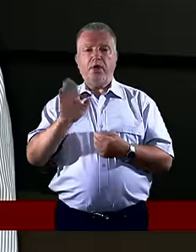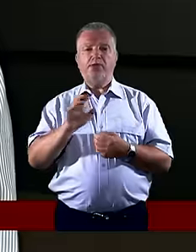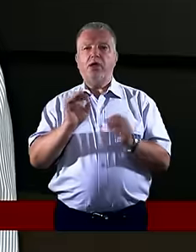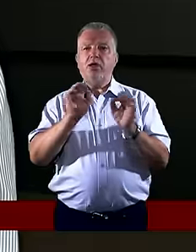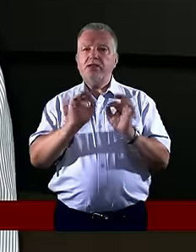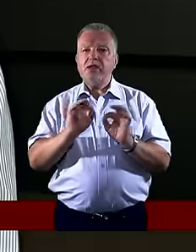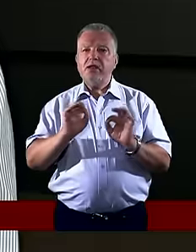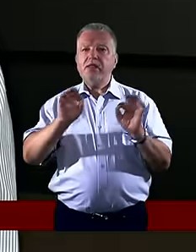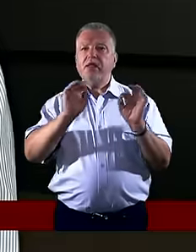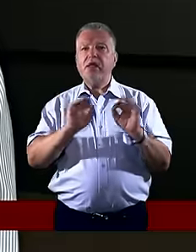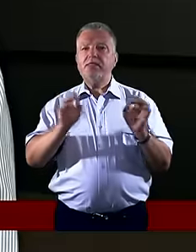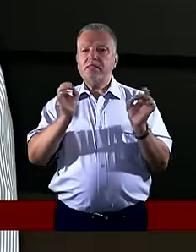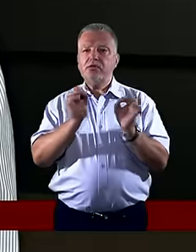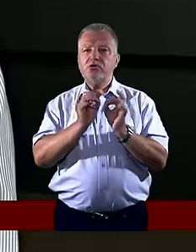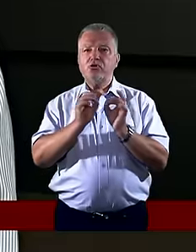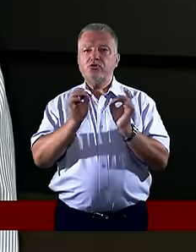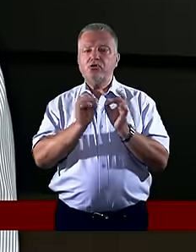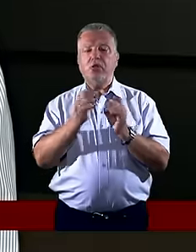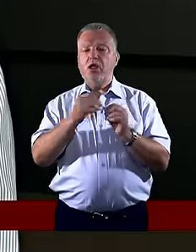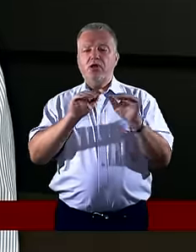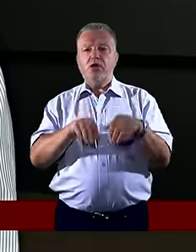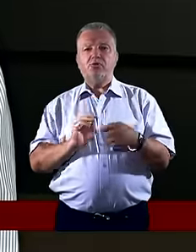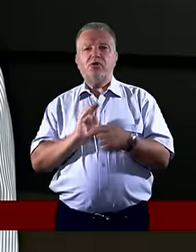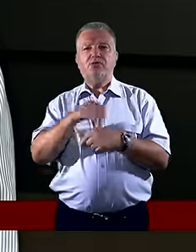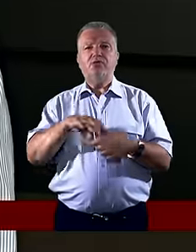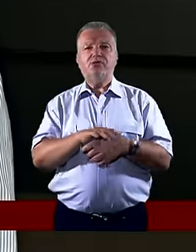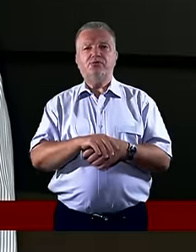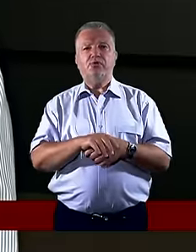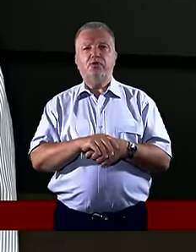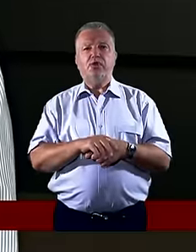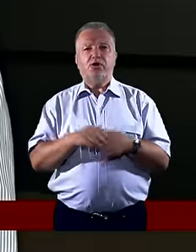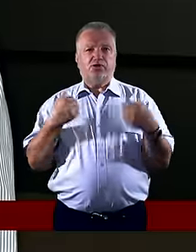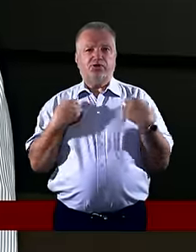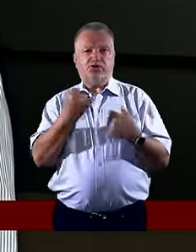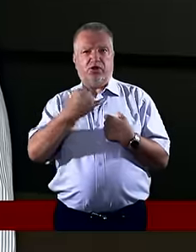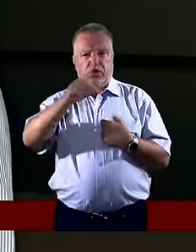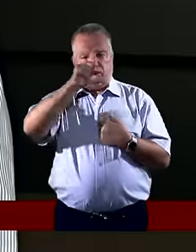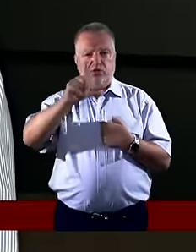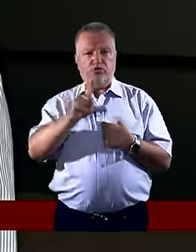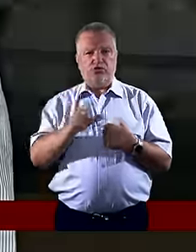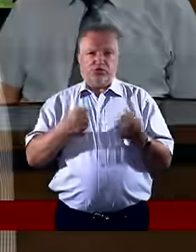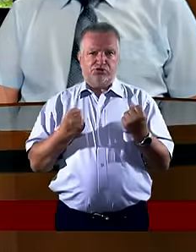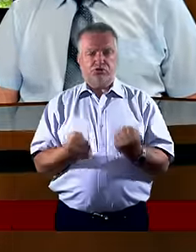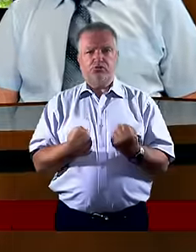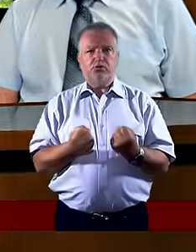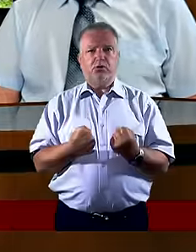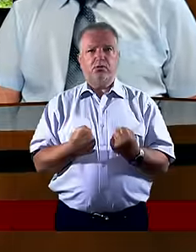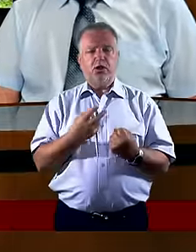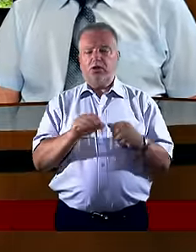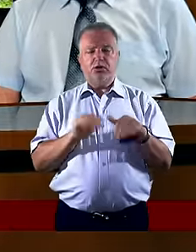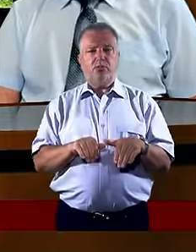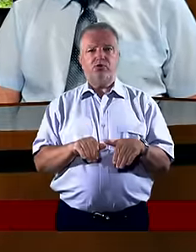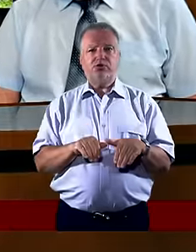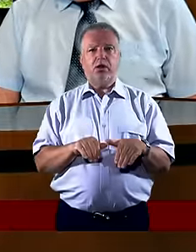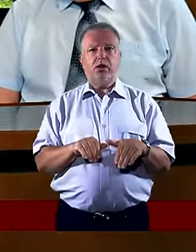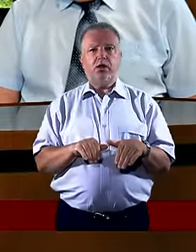Mówimy o bardzo takich delikatnych relacjach. Naprawdę nie można wejść w cudze życie z butami. Absolutnie nie. Nie wolno tego nawet